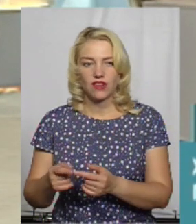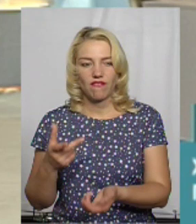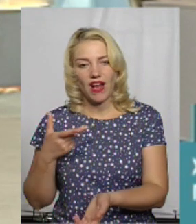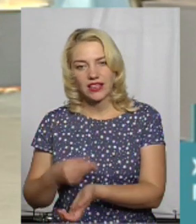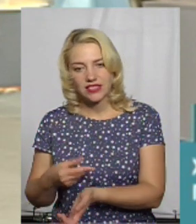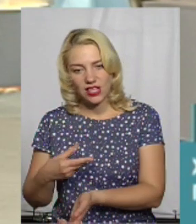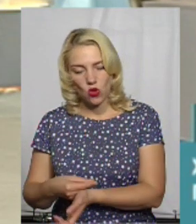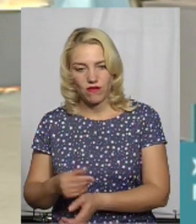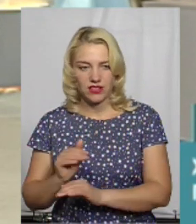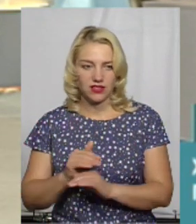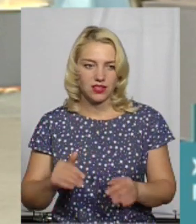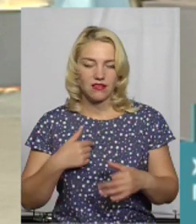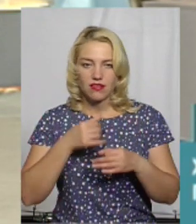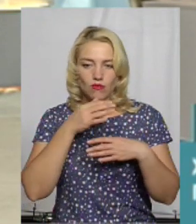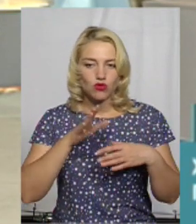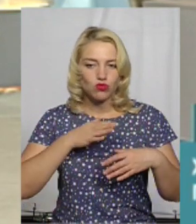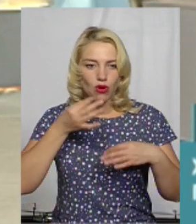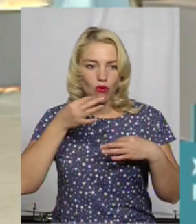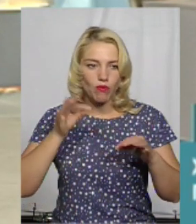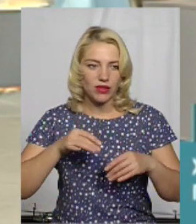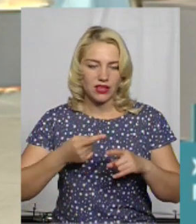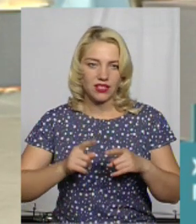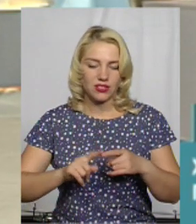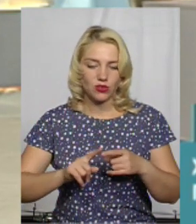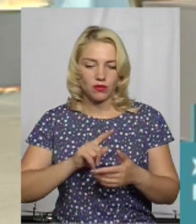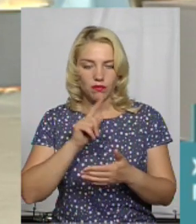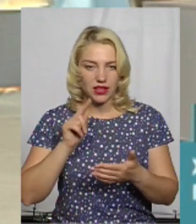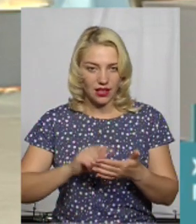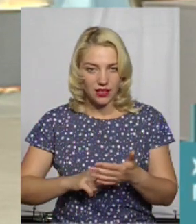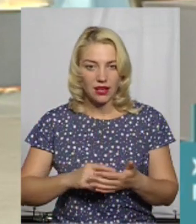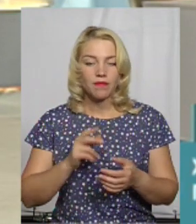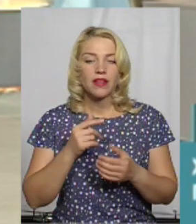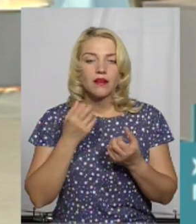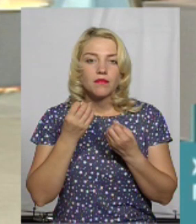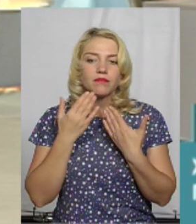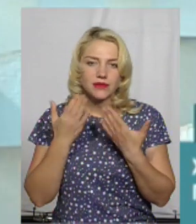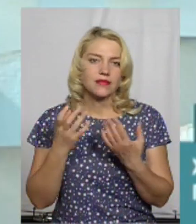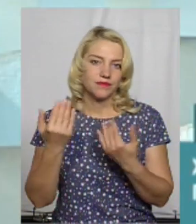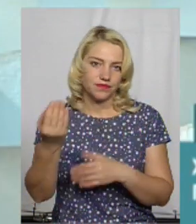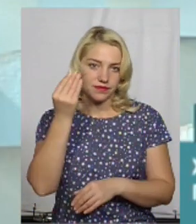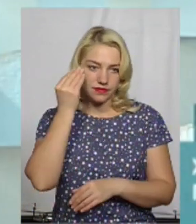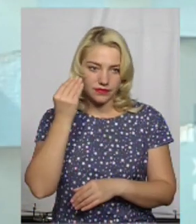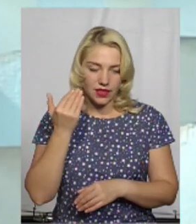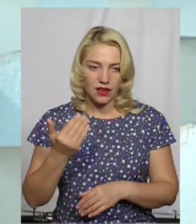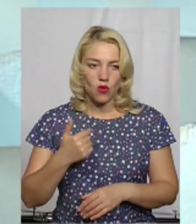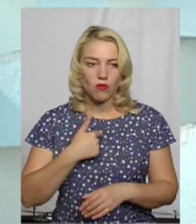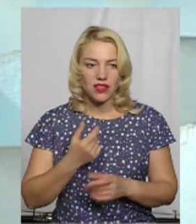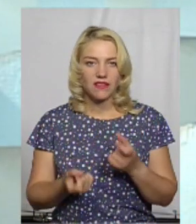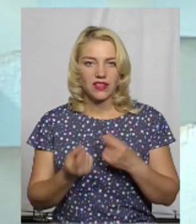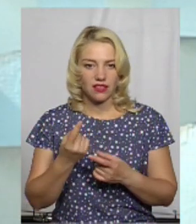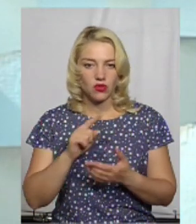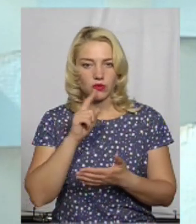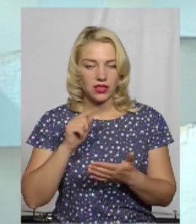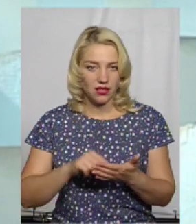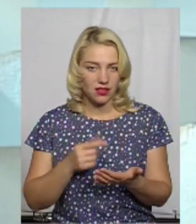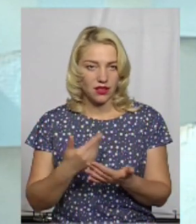Ну, власне, я не можу бути компетентна з цього питання. Я можу лише розповісти про те, які питання в мене виникають.